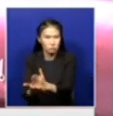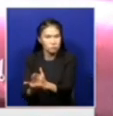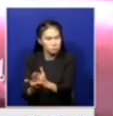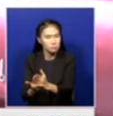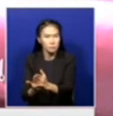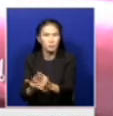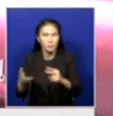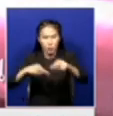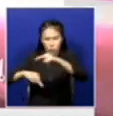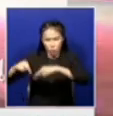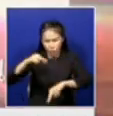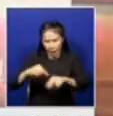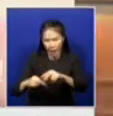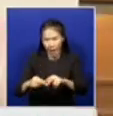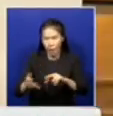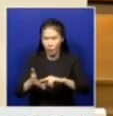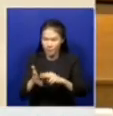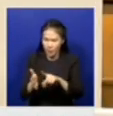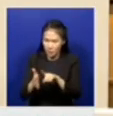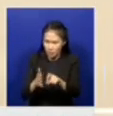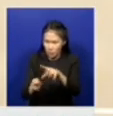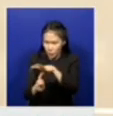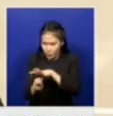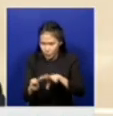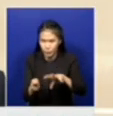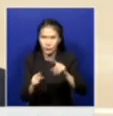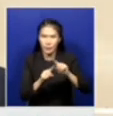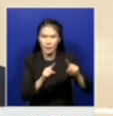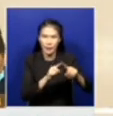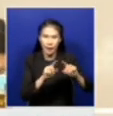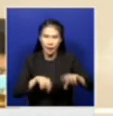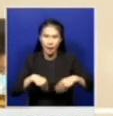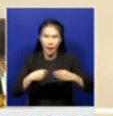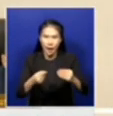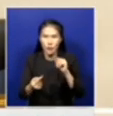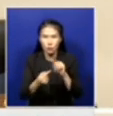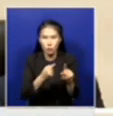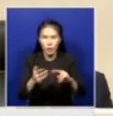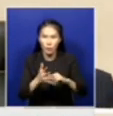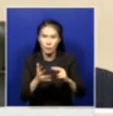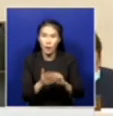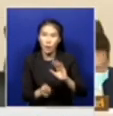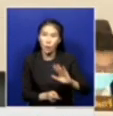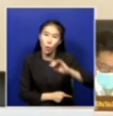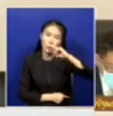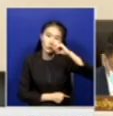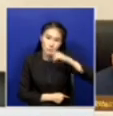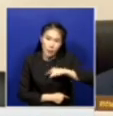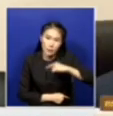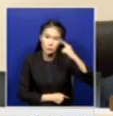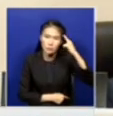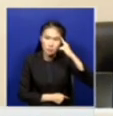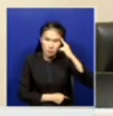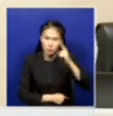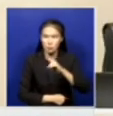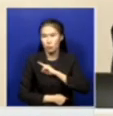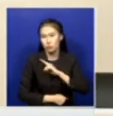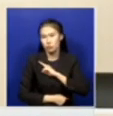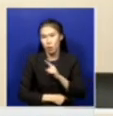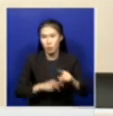ควบคุมการแพร่ระบาดให้อยู่ในระดับที่สาธารณสุขของไทยนั้นสามารถที่จะรับผิดชอบ